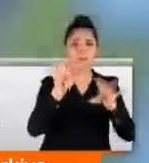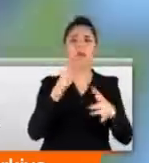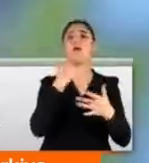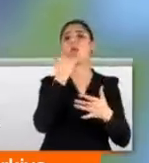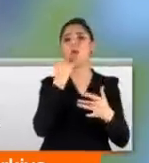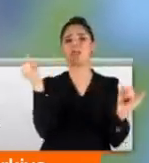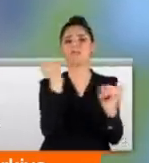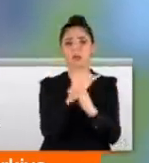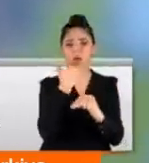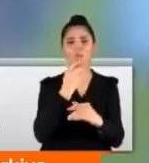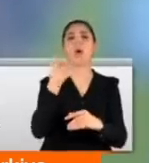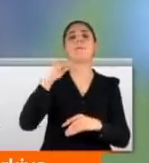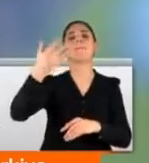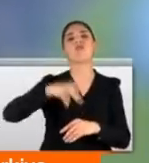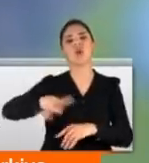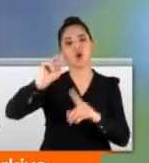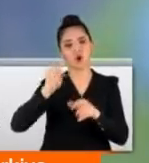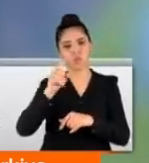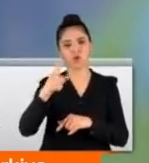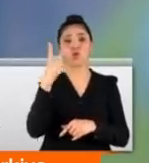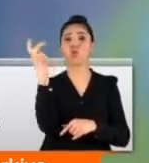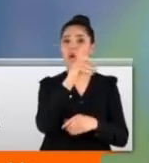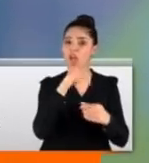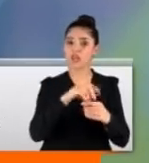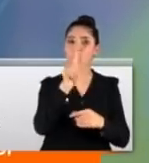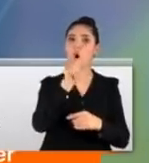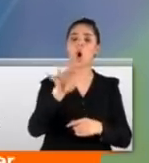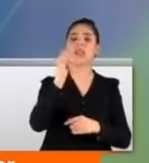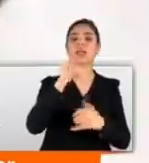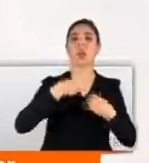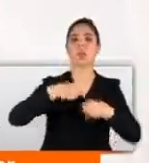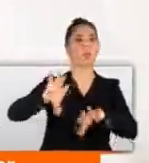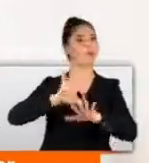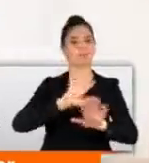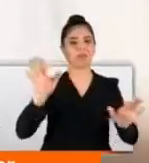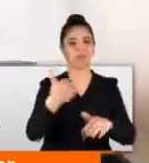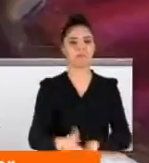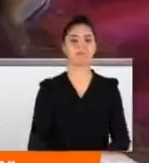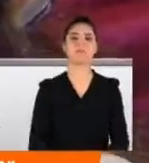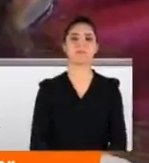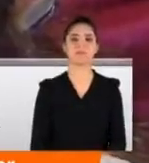orta moleküler estetik yönteminde buldu ve 3 ayda 17 kilo verdi.